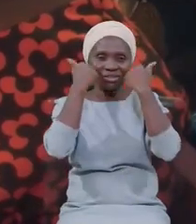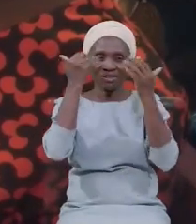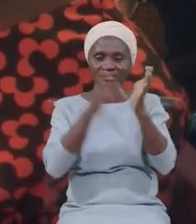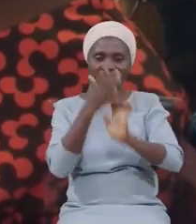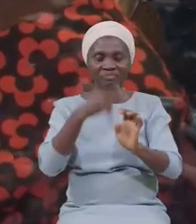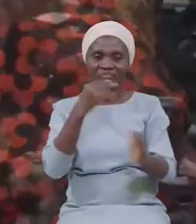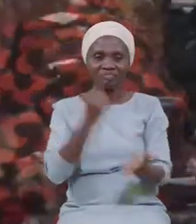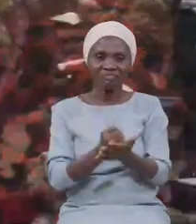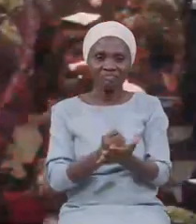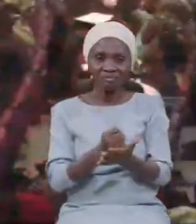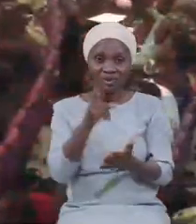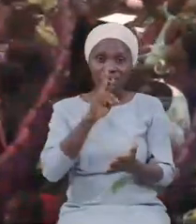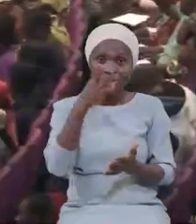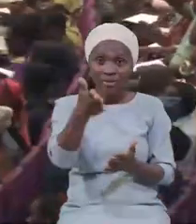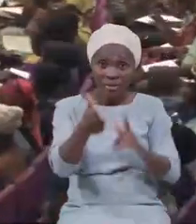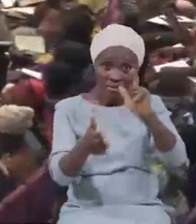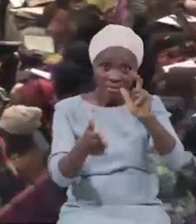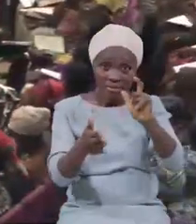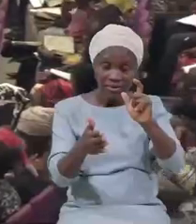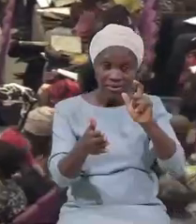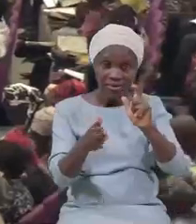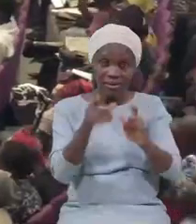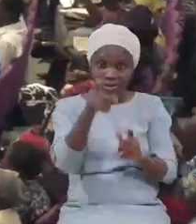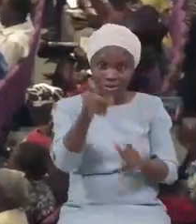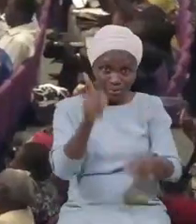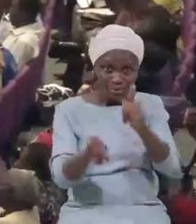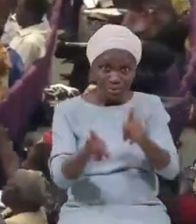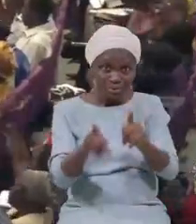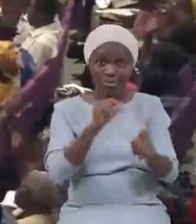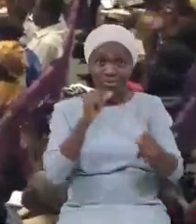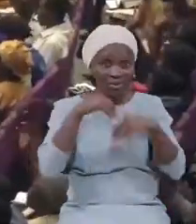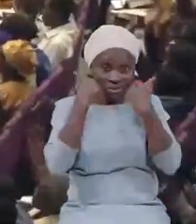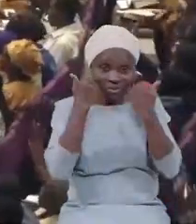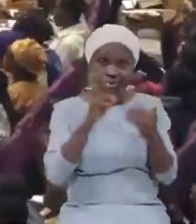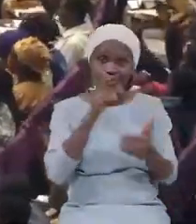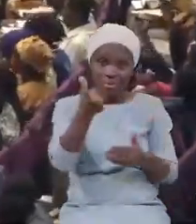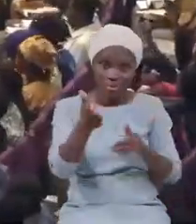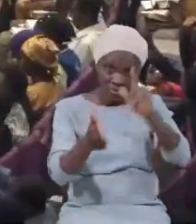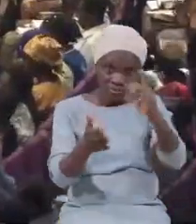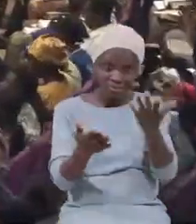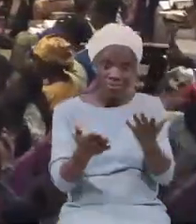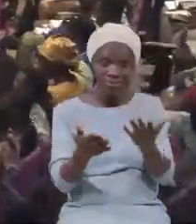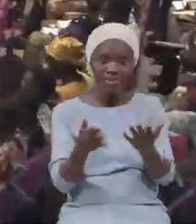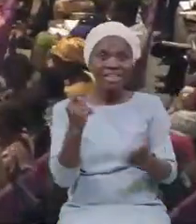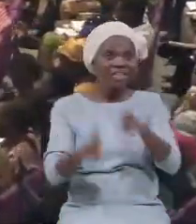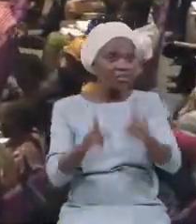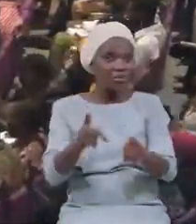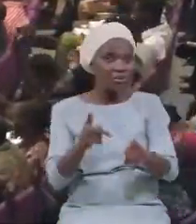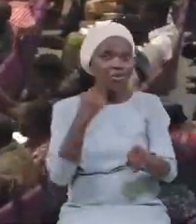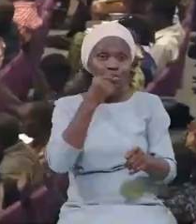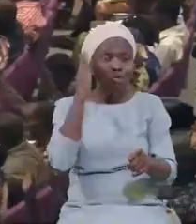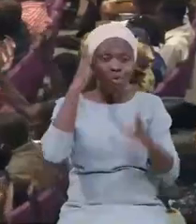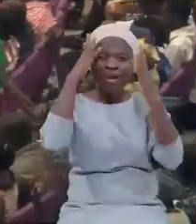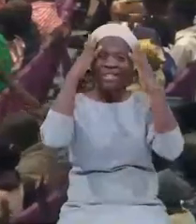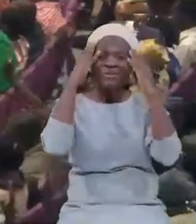confusion. Le peuple est-il là ce soir? Les gens qui n'auront pas honte là, dans la confusion là, sont-ils là ce soir? Les